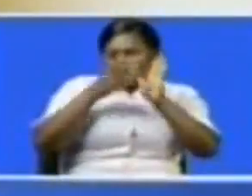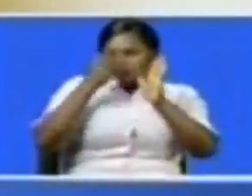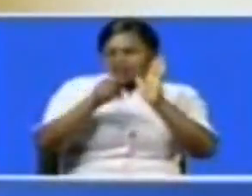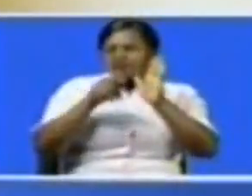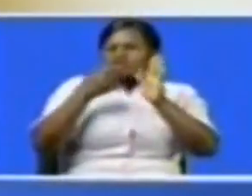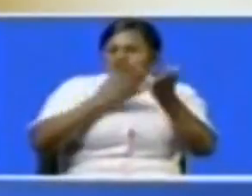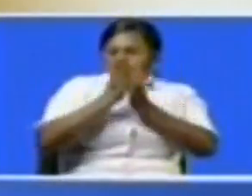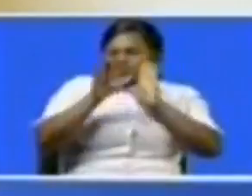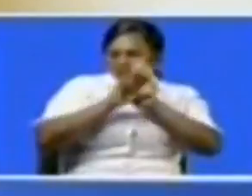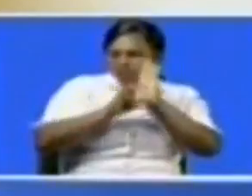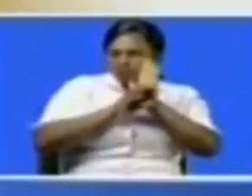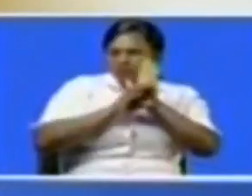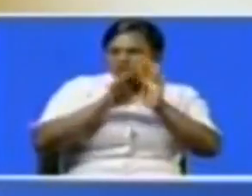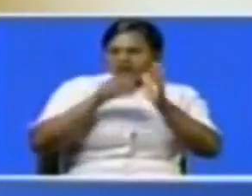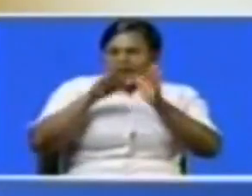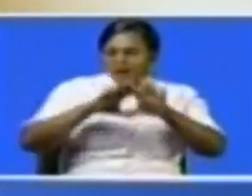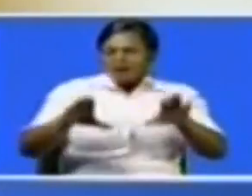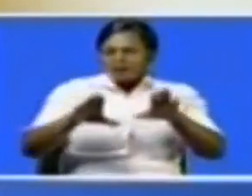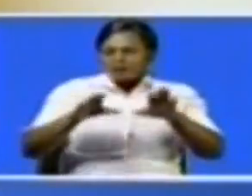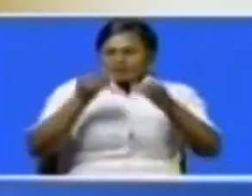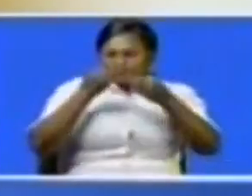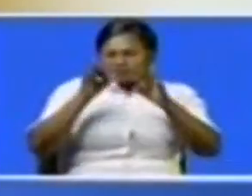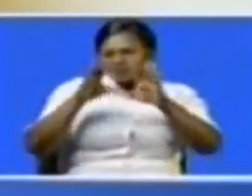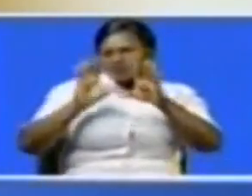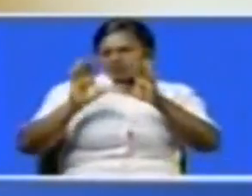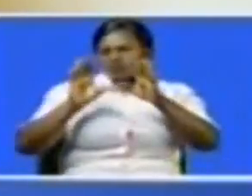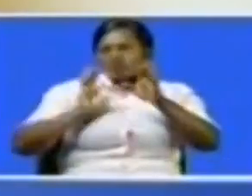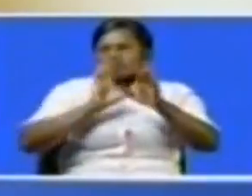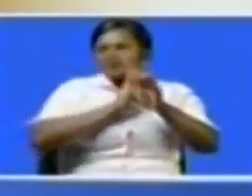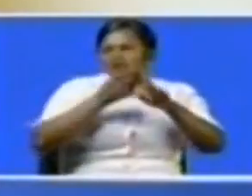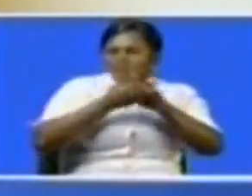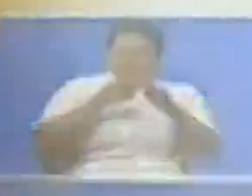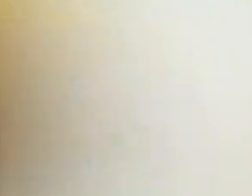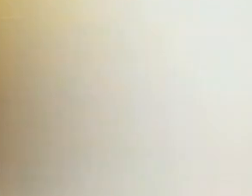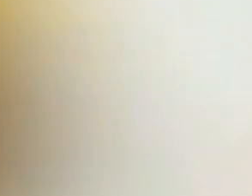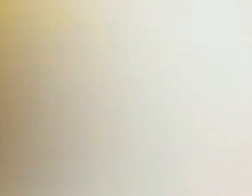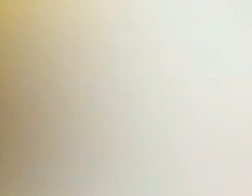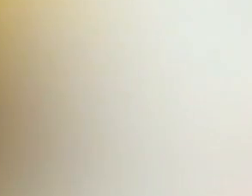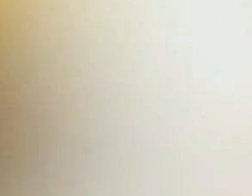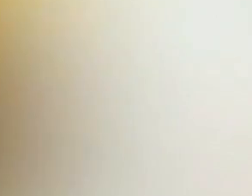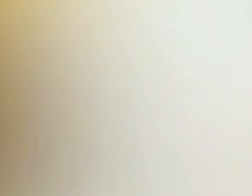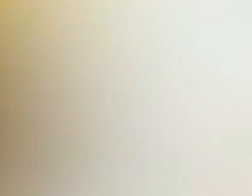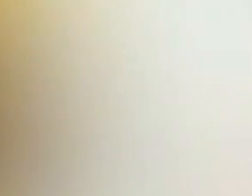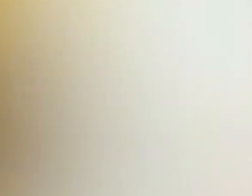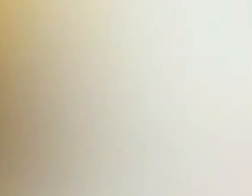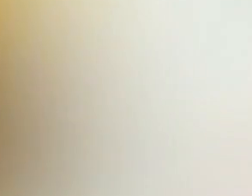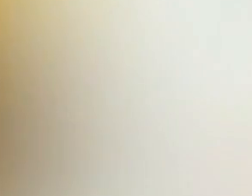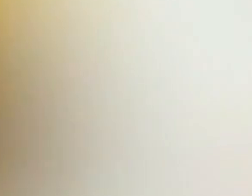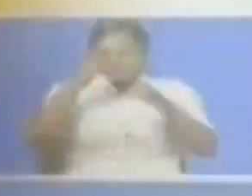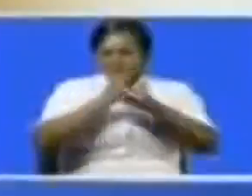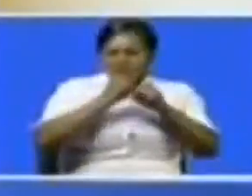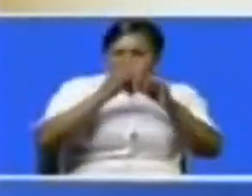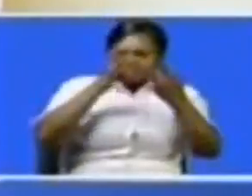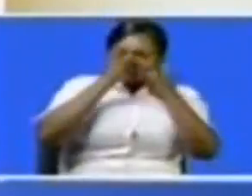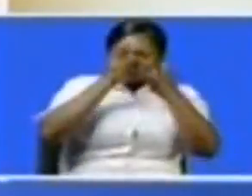Kulingana na katiba, tume ya ardhi ni miongoni mwa tume huru 10 ambazo ni lazima mpango wa kuondoa makamishna uanze kwanza na rais kubuni